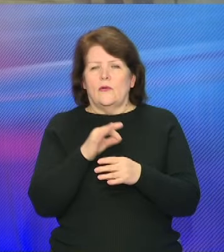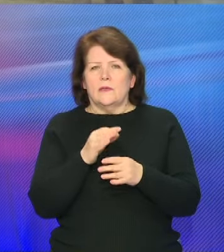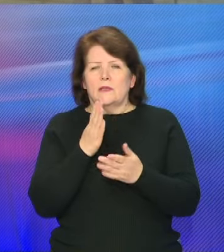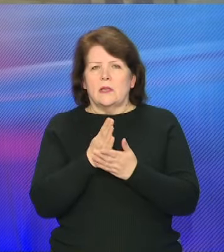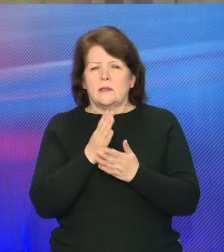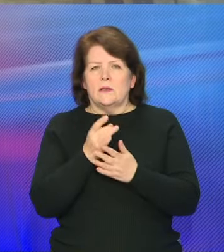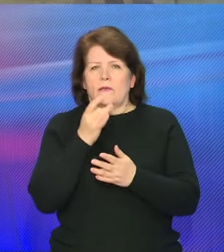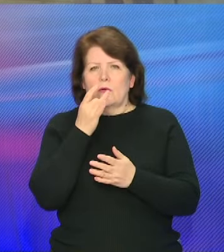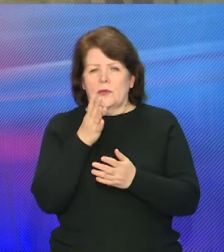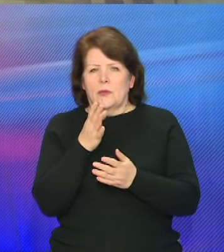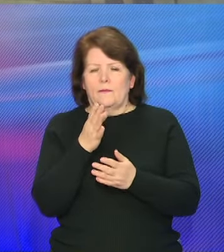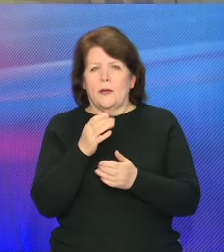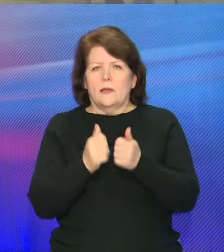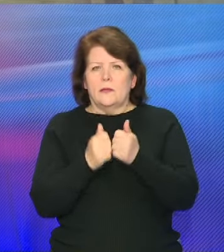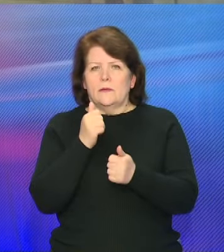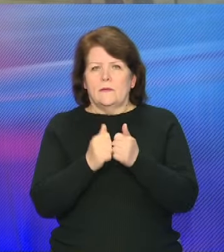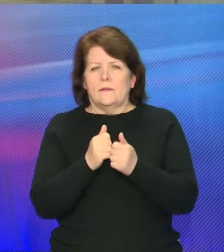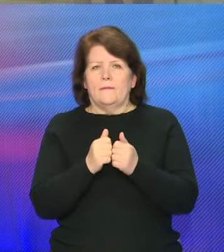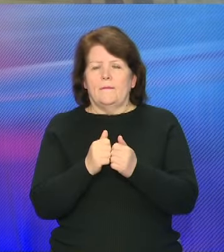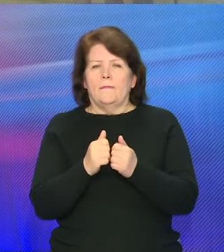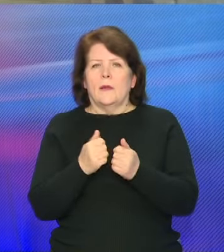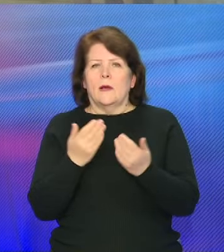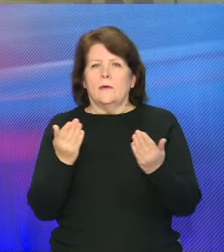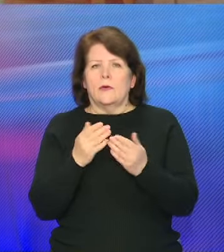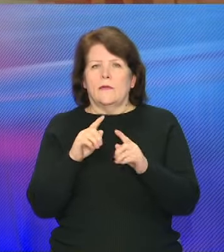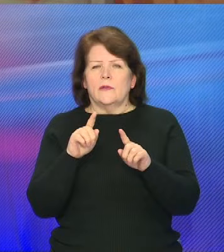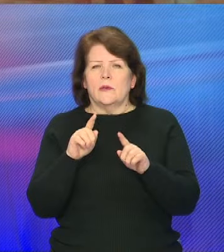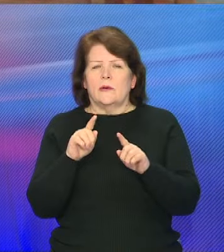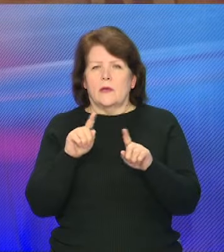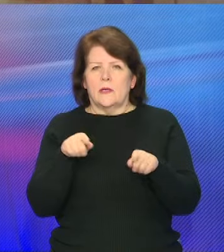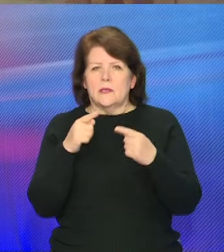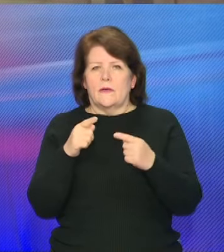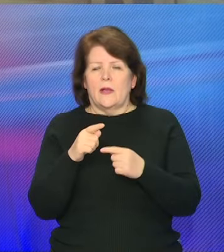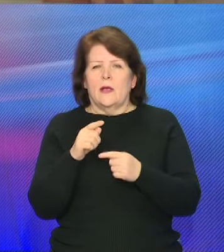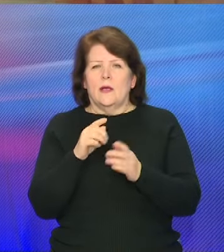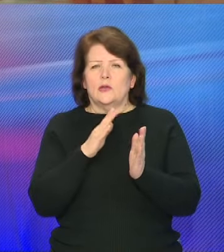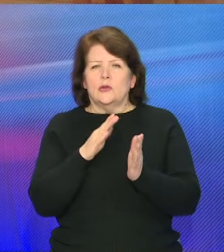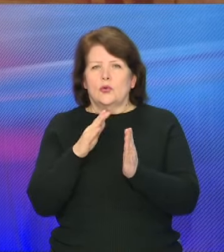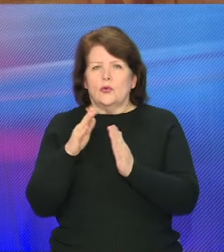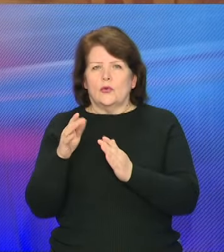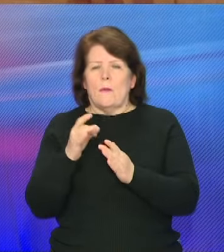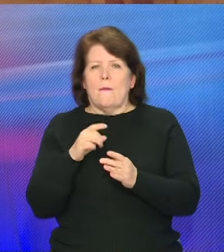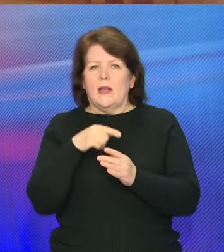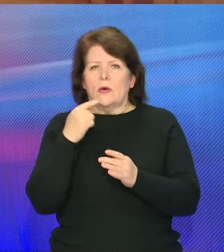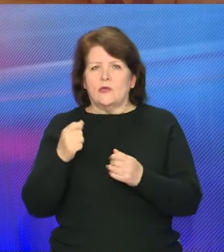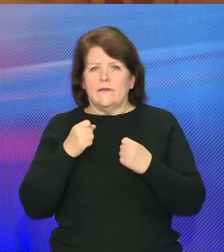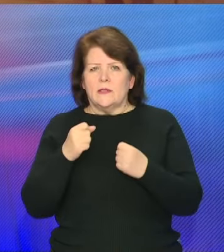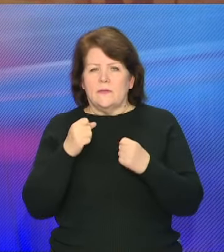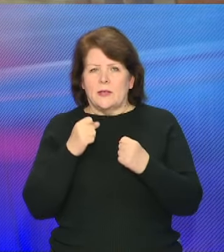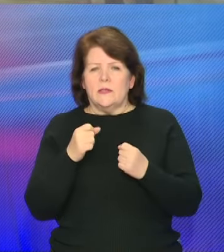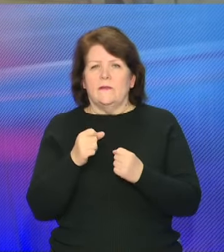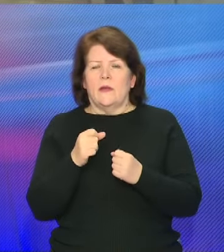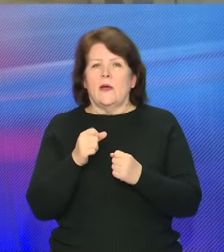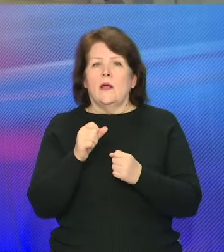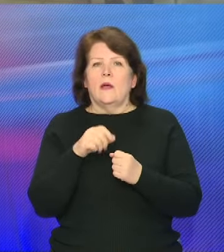Гродні. Спаборніцтвы, арганізатарам якіх выступае Гродзенская абласная структура беларускага фізкультурна-спартыўнага таварыства «Дынама»,